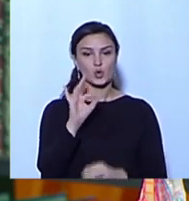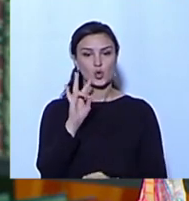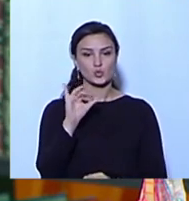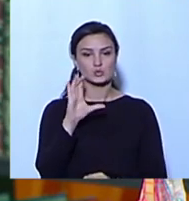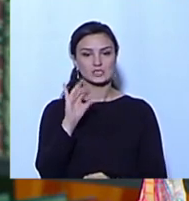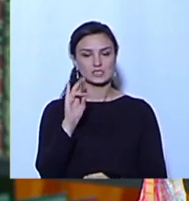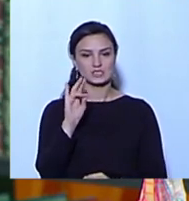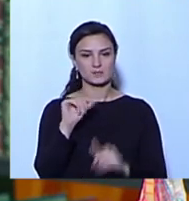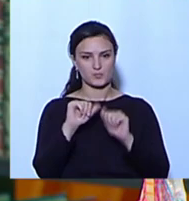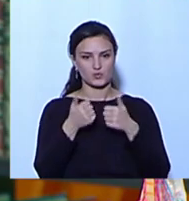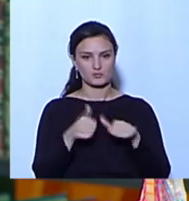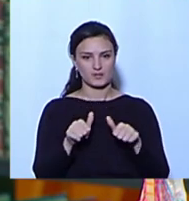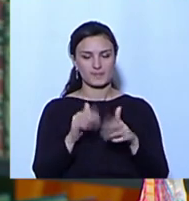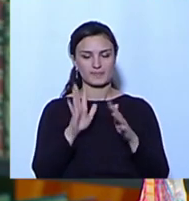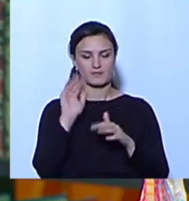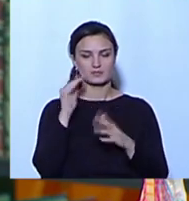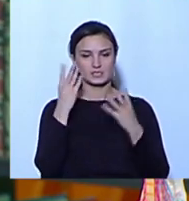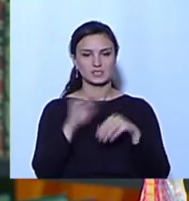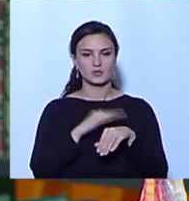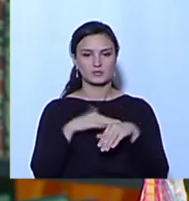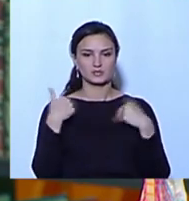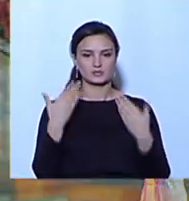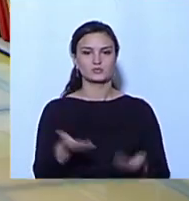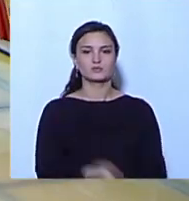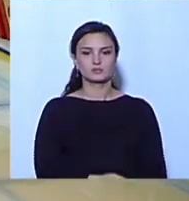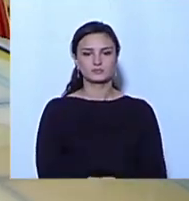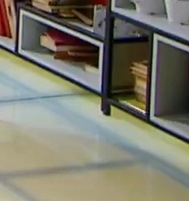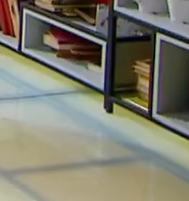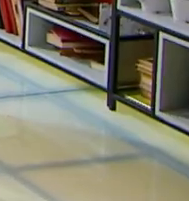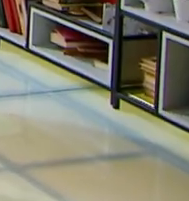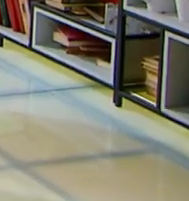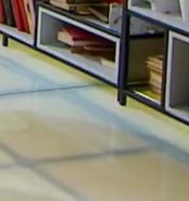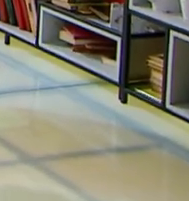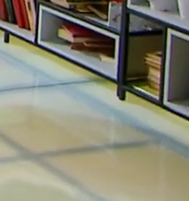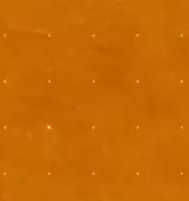ფორმის დეფორმაცია. ნახვამდე დღესდღეობას გისურვებთ.